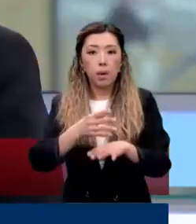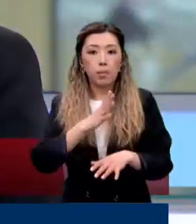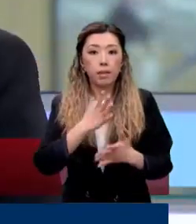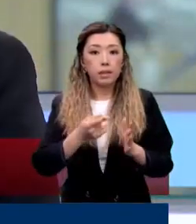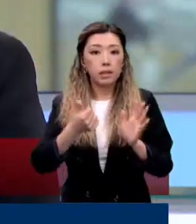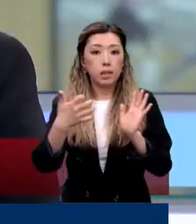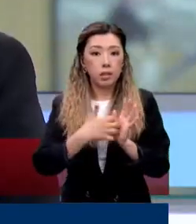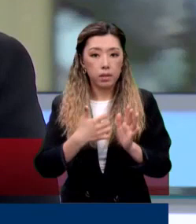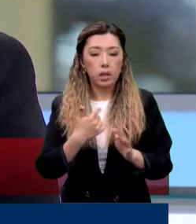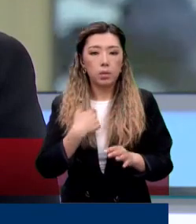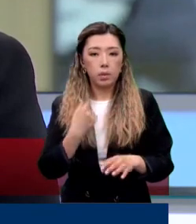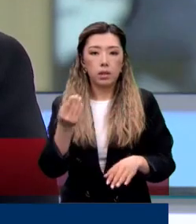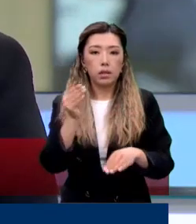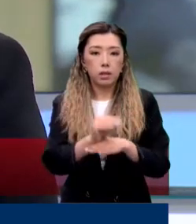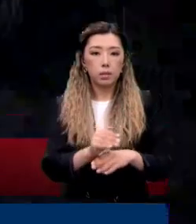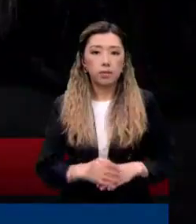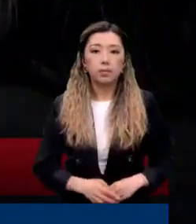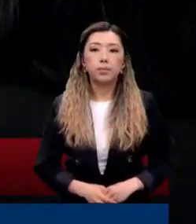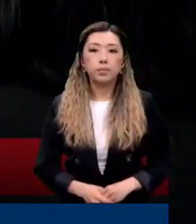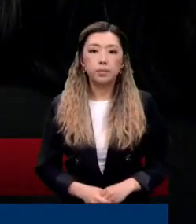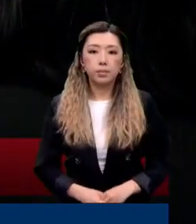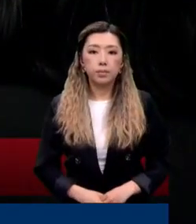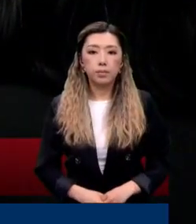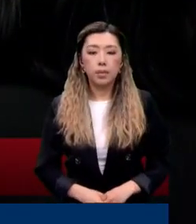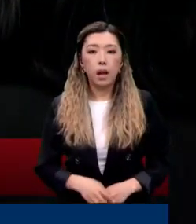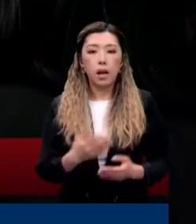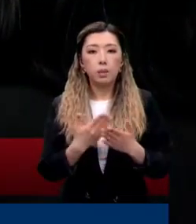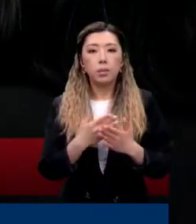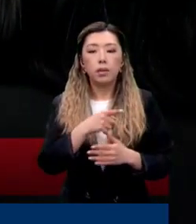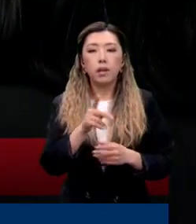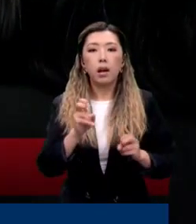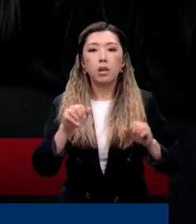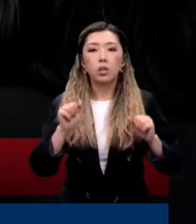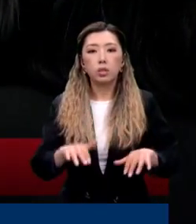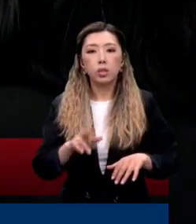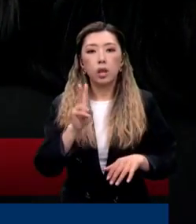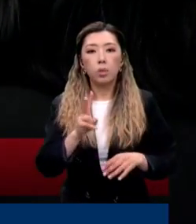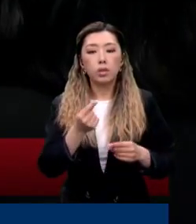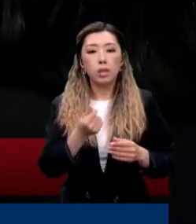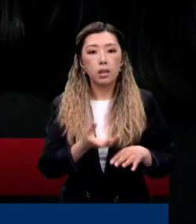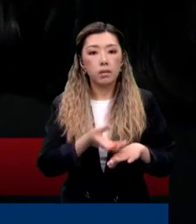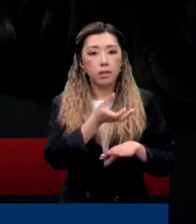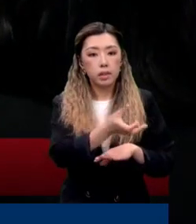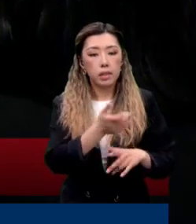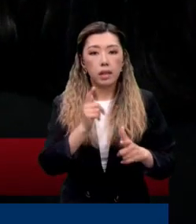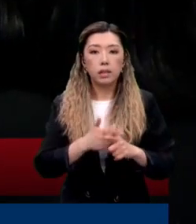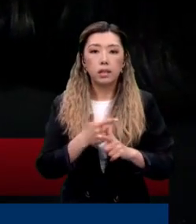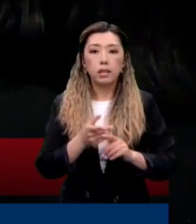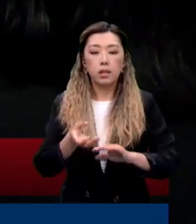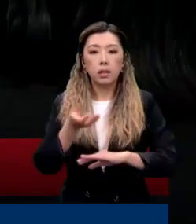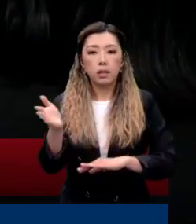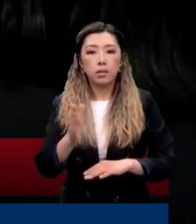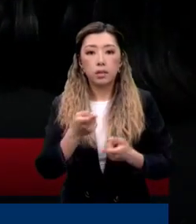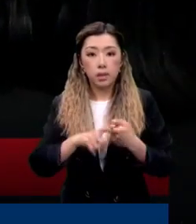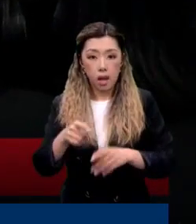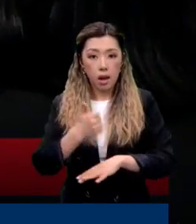то мы подключаемся. А как решаете, в принципе, кому давать деньги, кому не давать деньги? Какая-то комиссия, вы сказали, есть, да? Но если